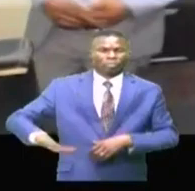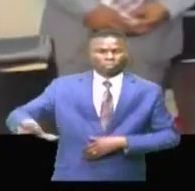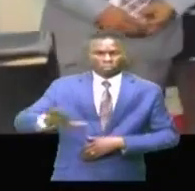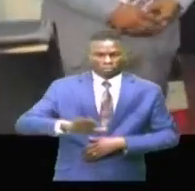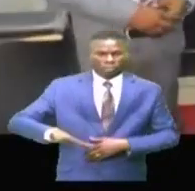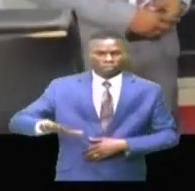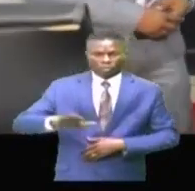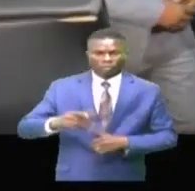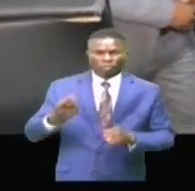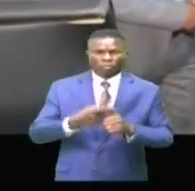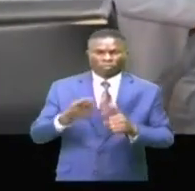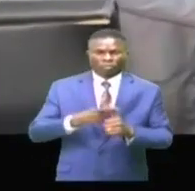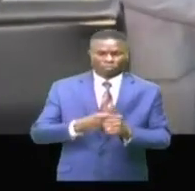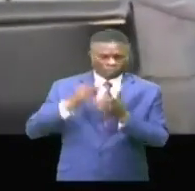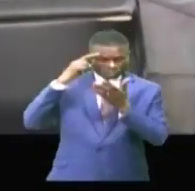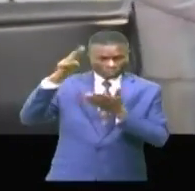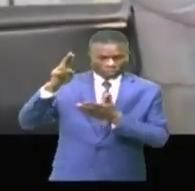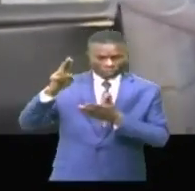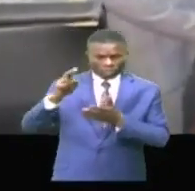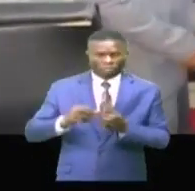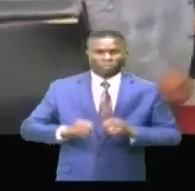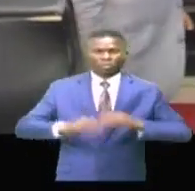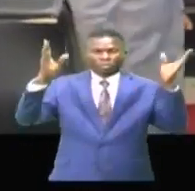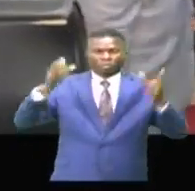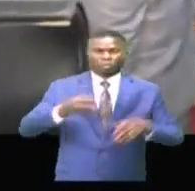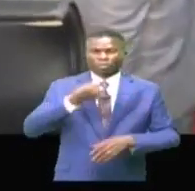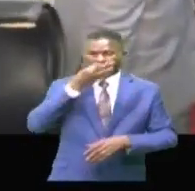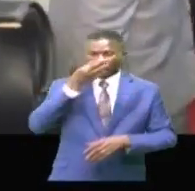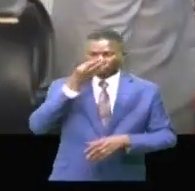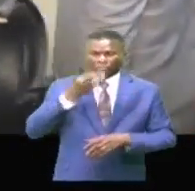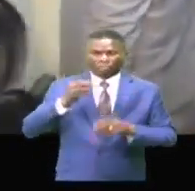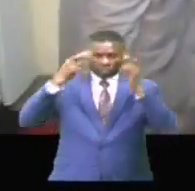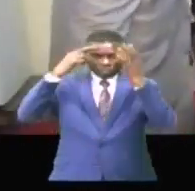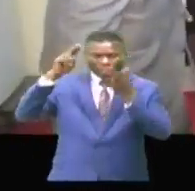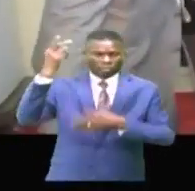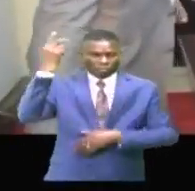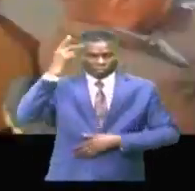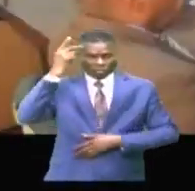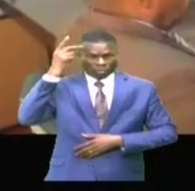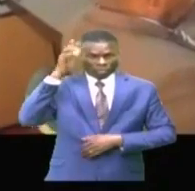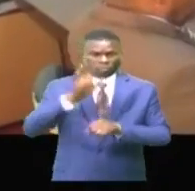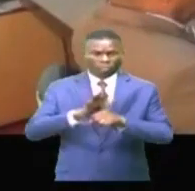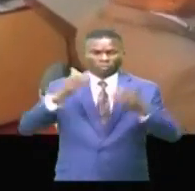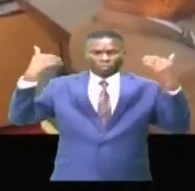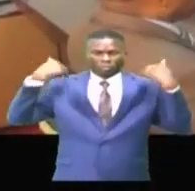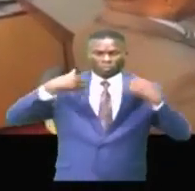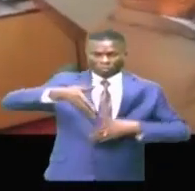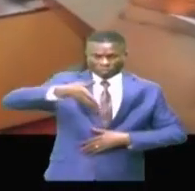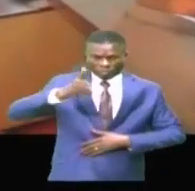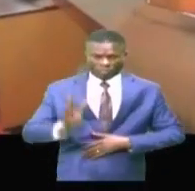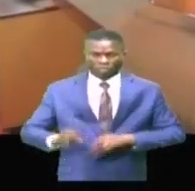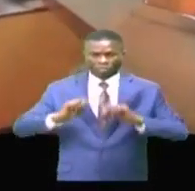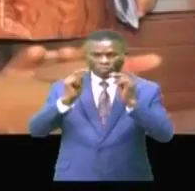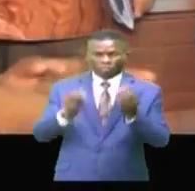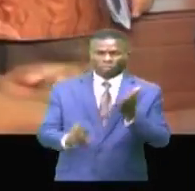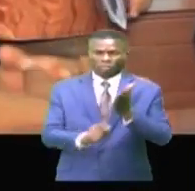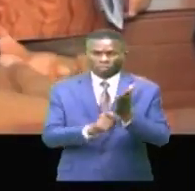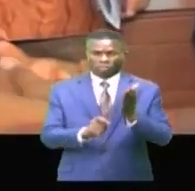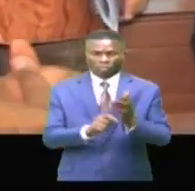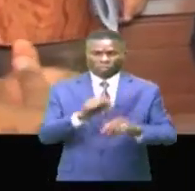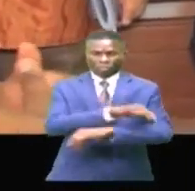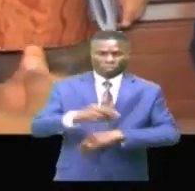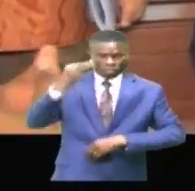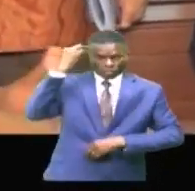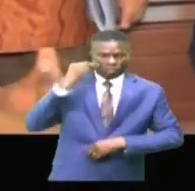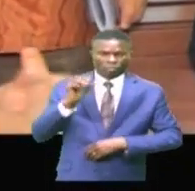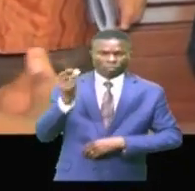notamment la faculté des gaz et pétrole de l'Université de Kinshasa devant les cadres et experts de cette structure technique du ministère